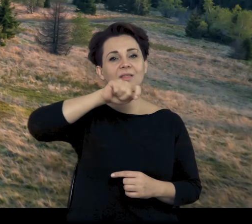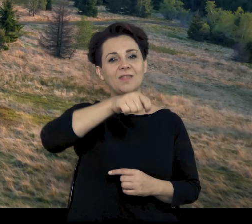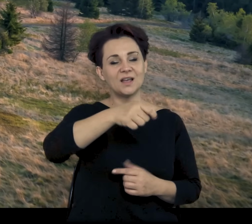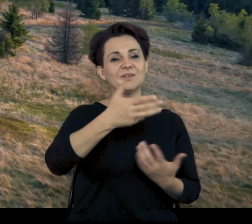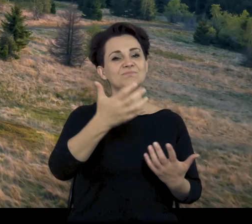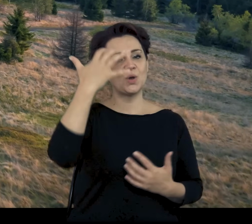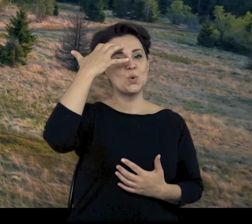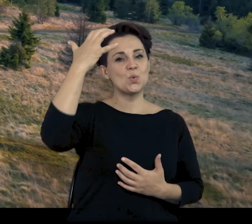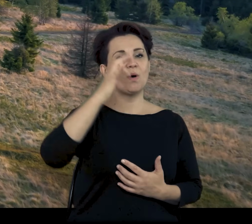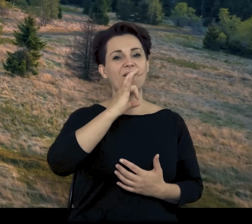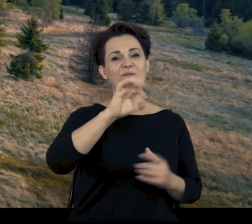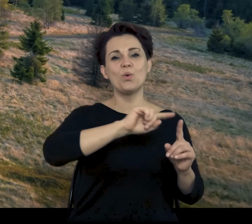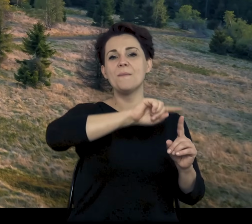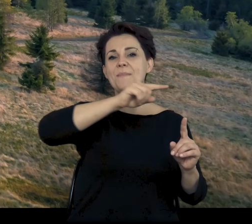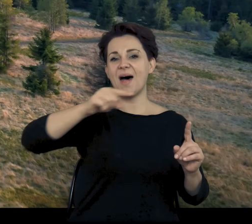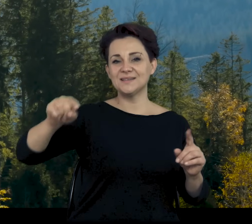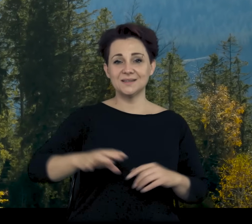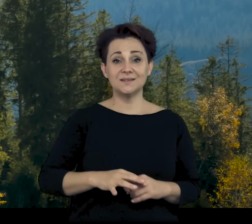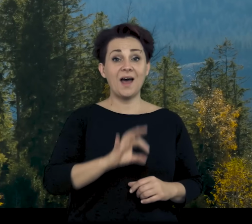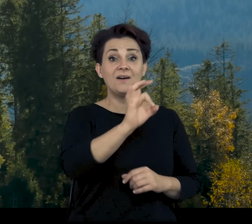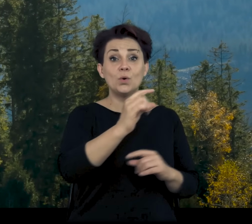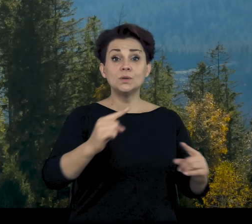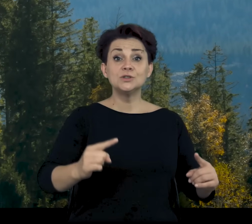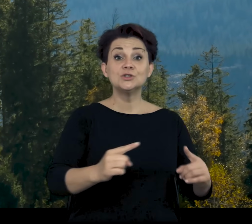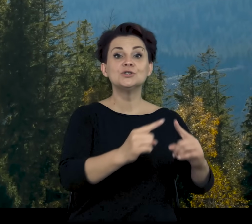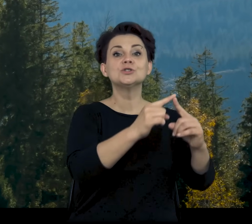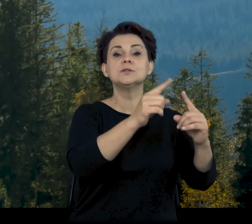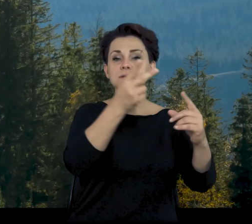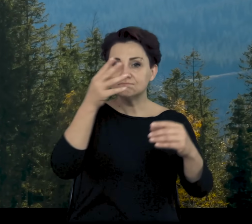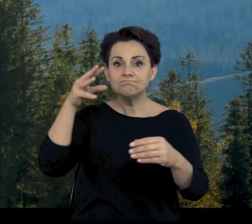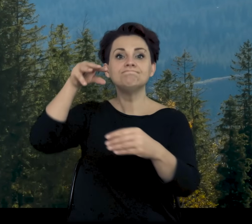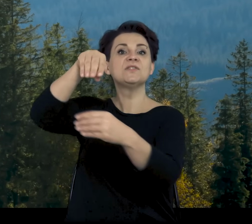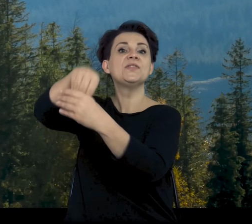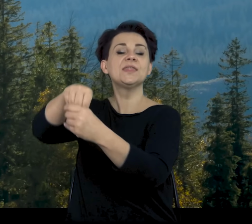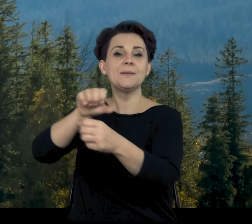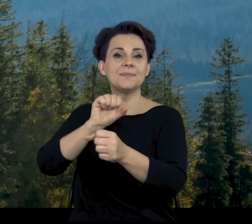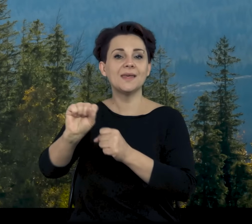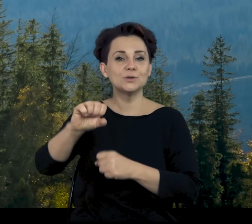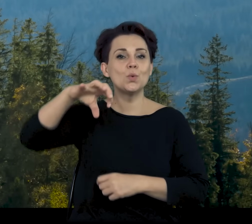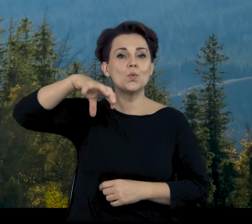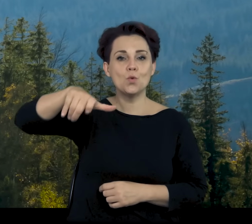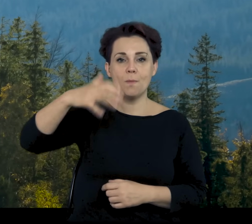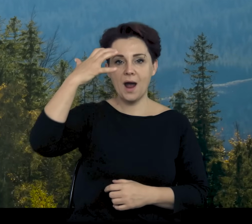Królową Beskidów, a jej szczyt zalicza się do korony gór Polski.